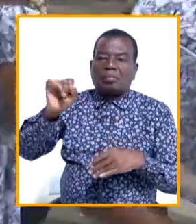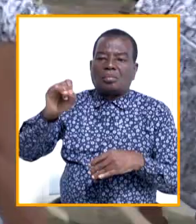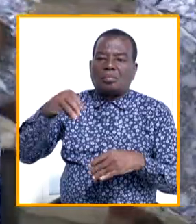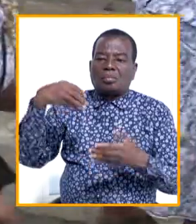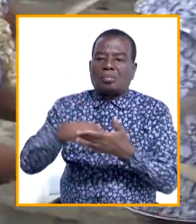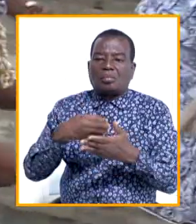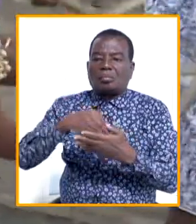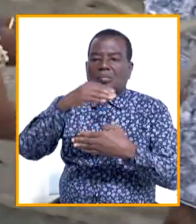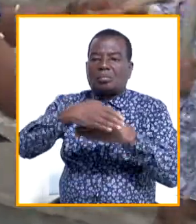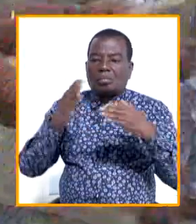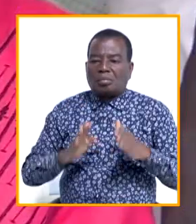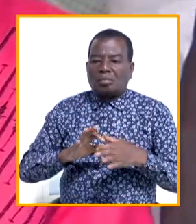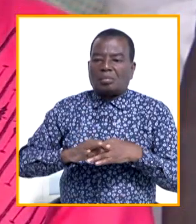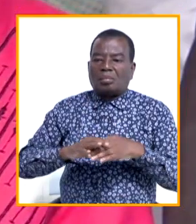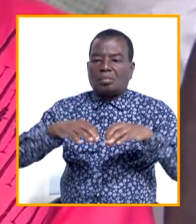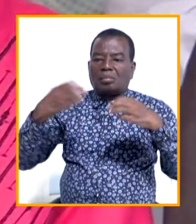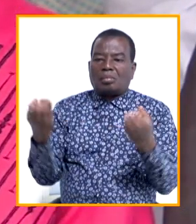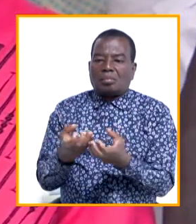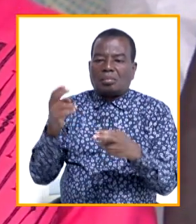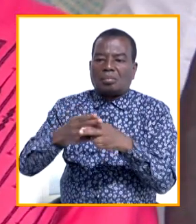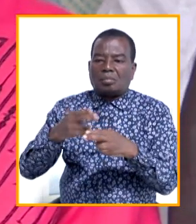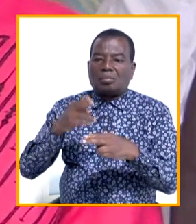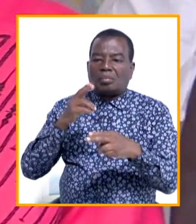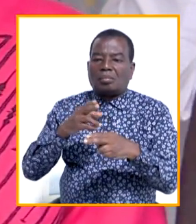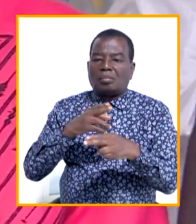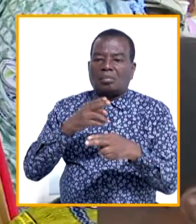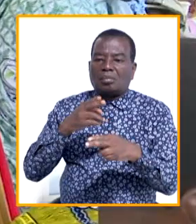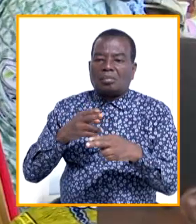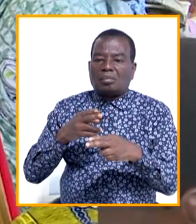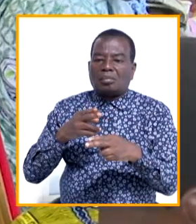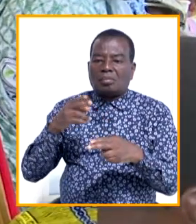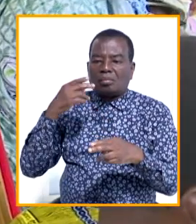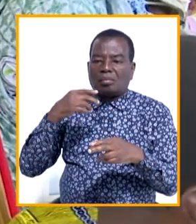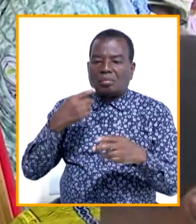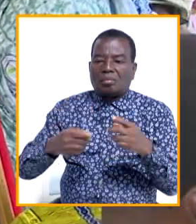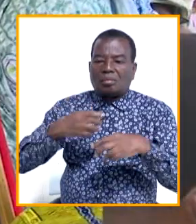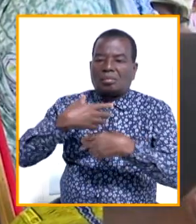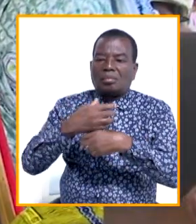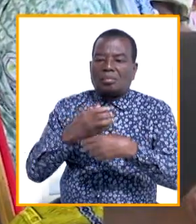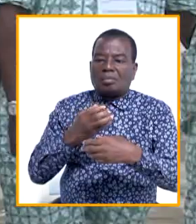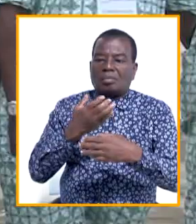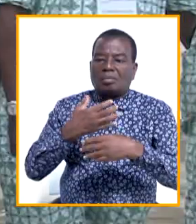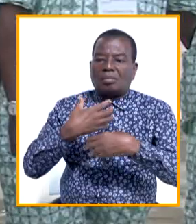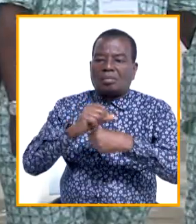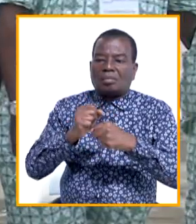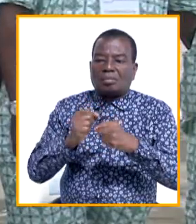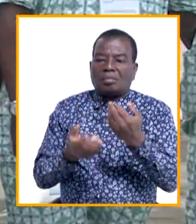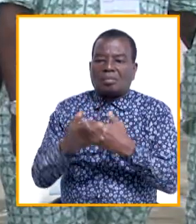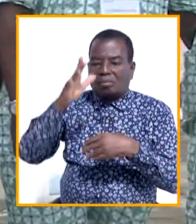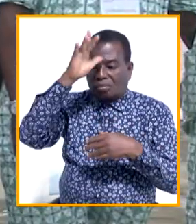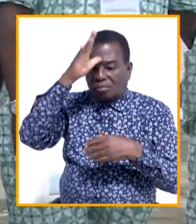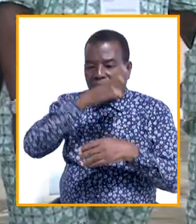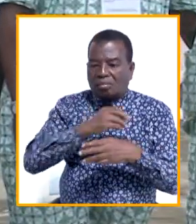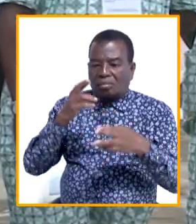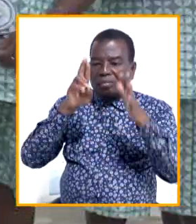bureau exécutif de la mutuelle du même nom vient de voir le jour son bureau est investi par le parrain de la cérémonie